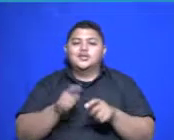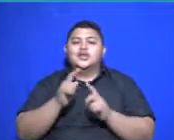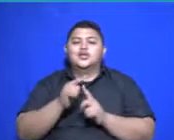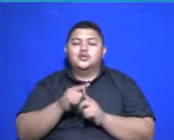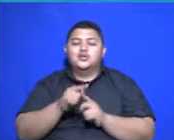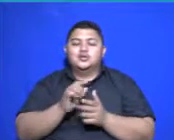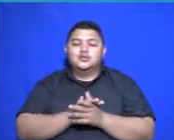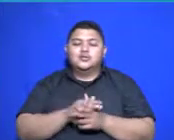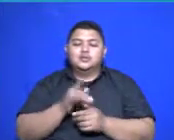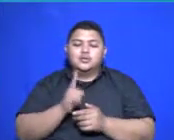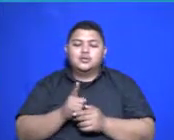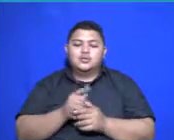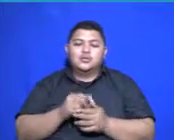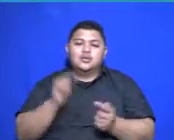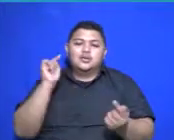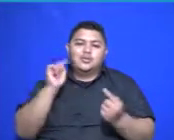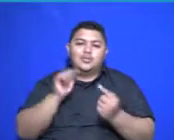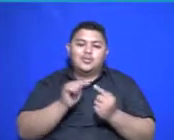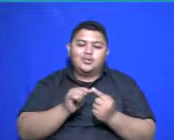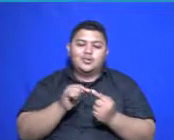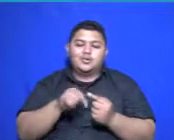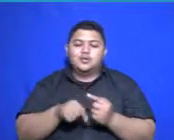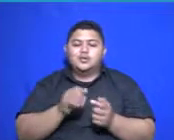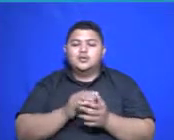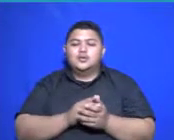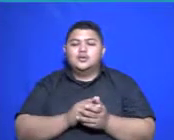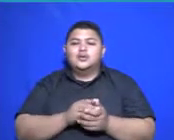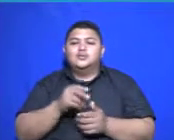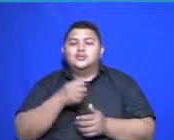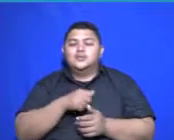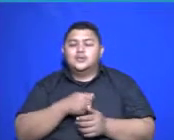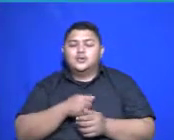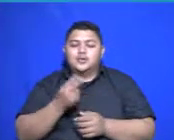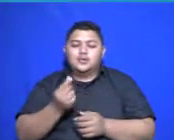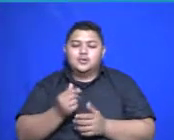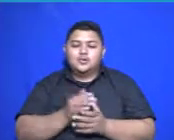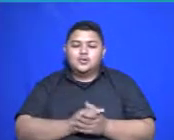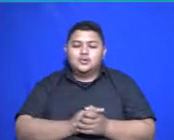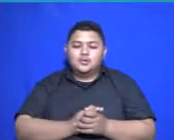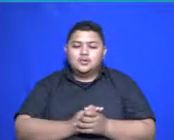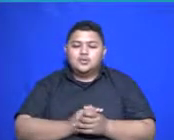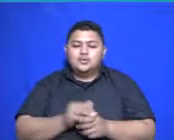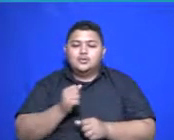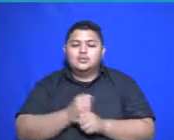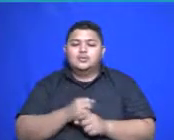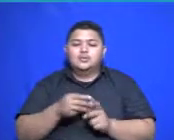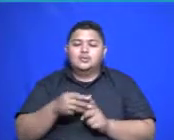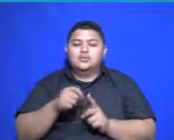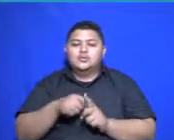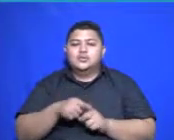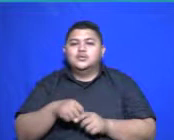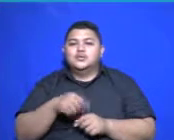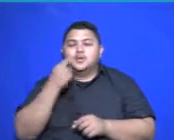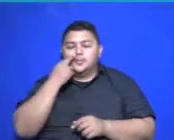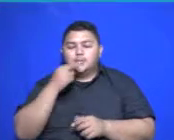itu memang harus nyambung dengan Menteri Keuangan, dengan OJK, dan Bank